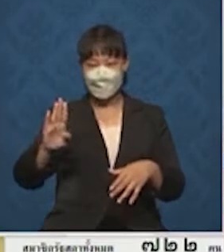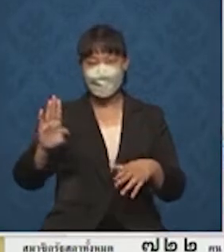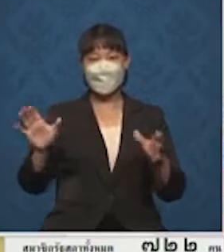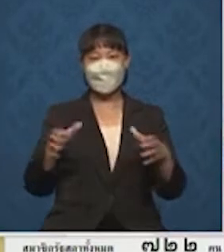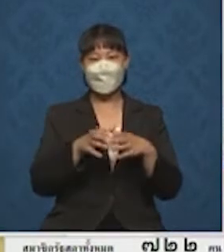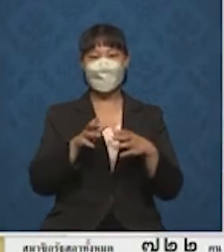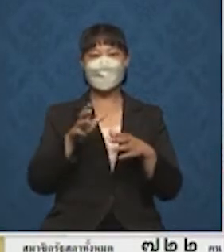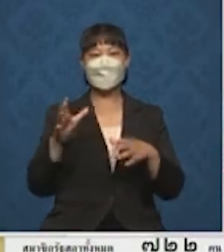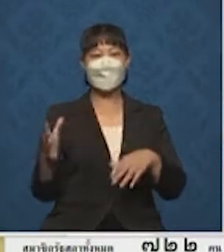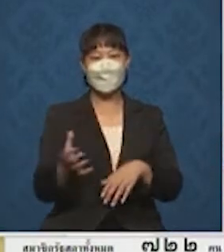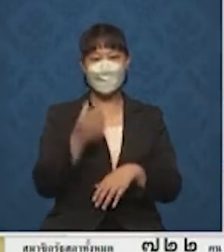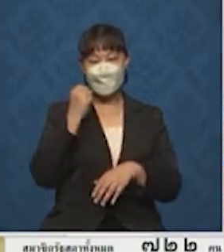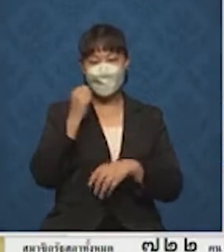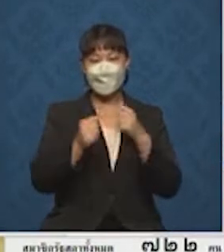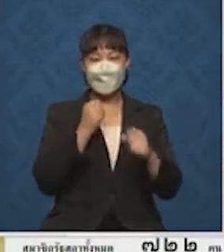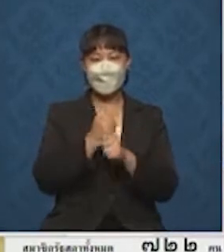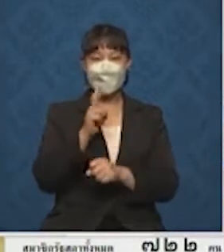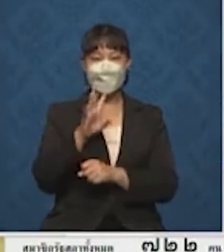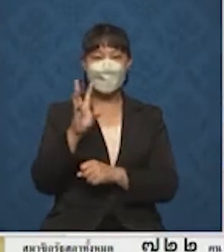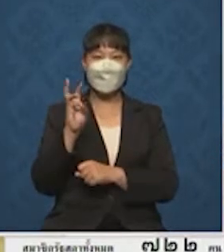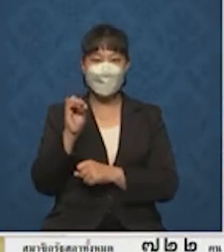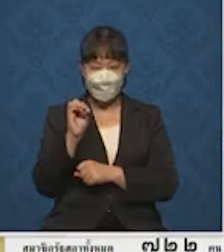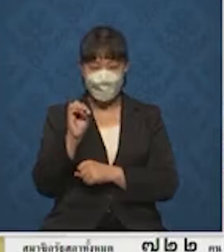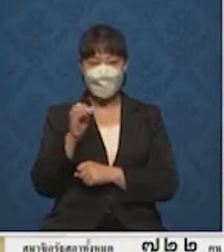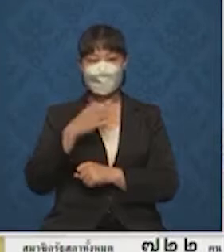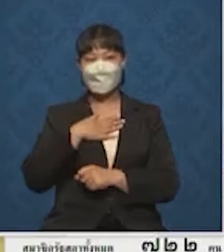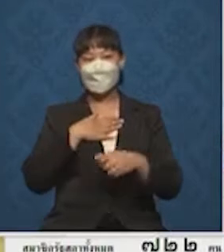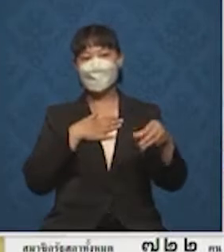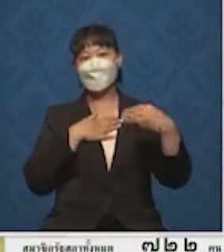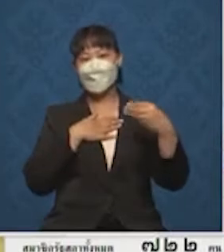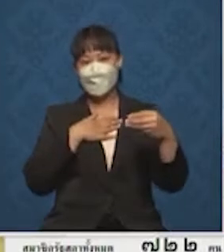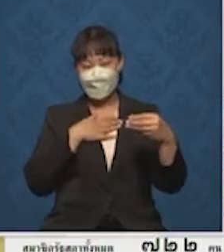2560 ที่ผมถือในมอนี้